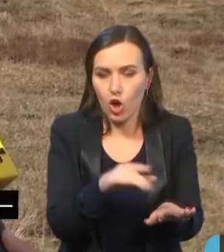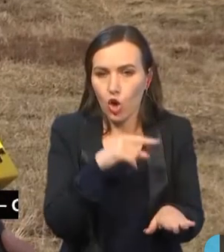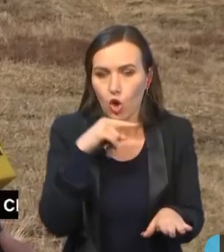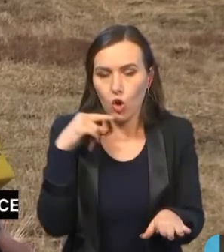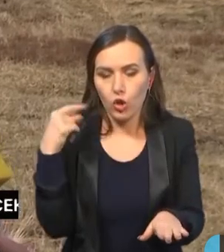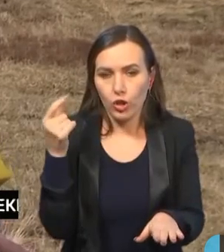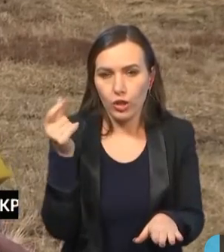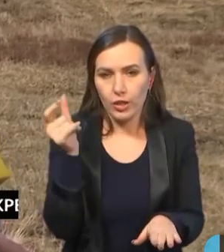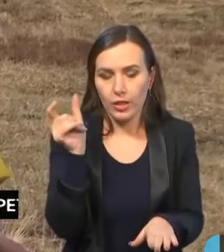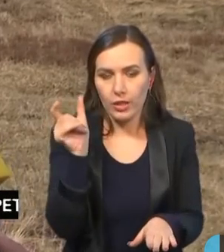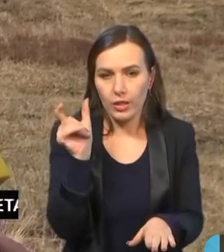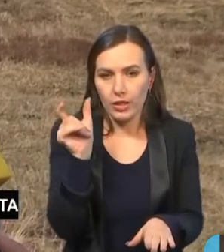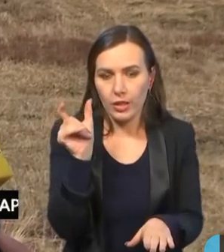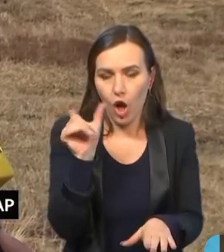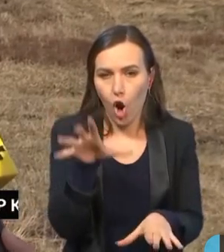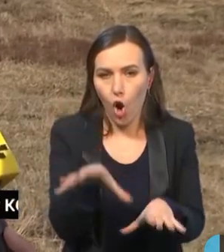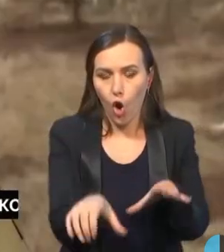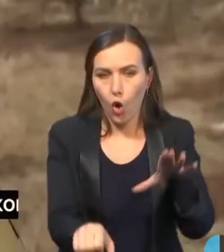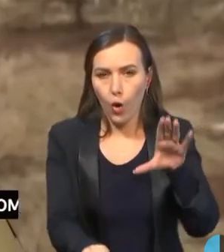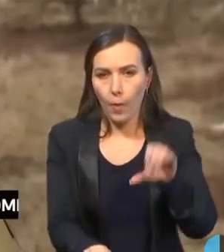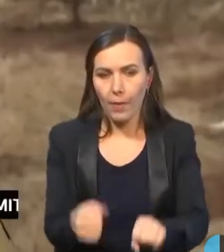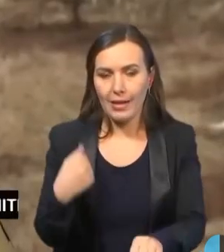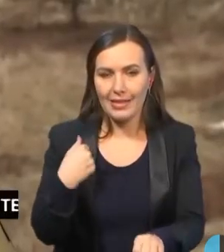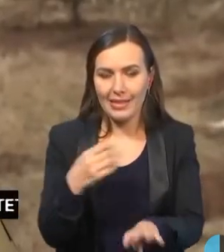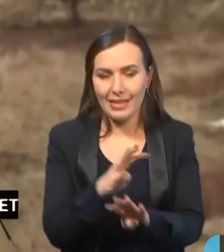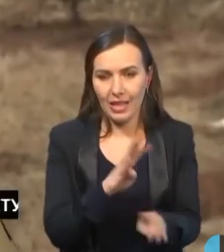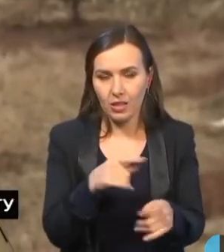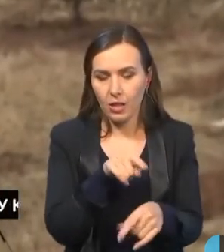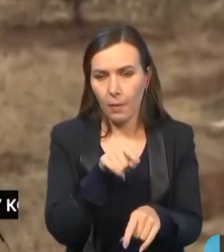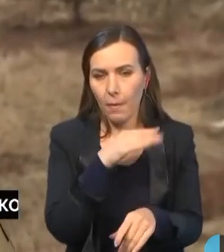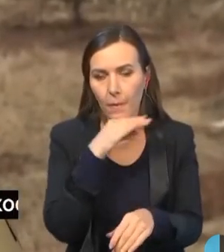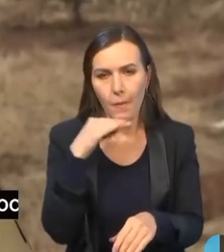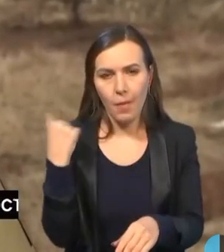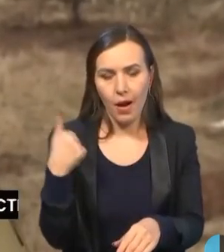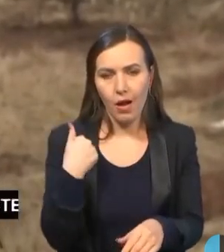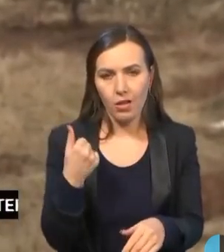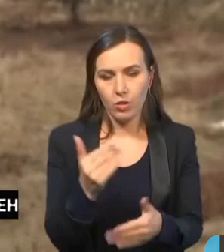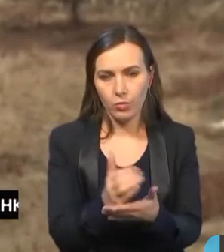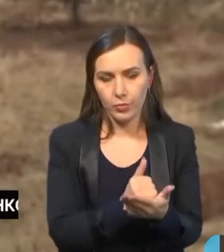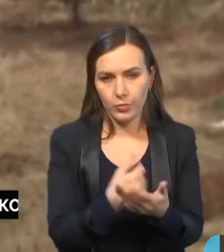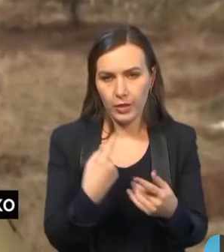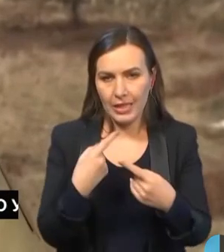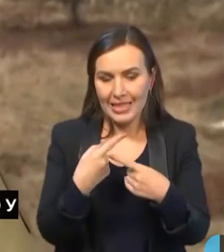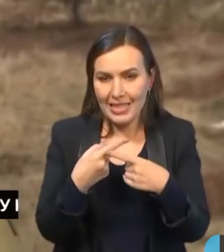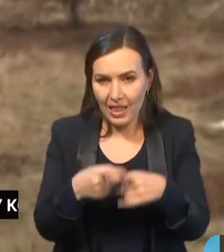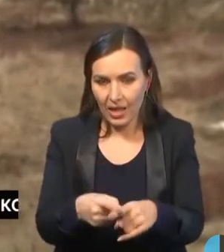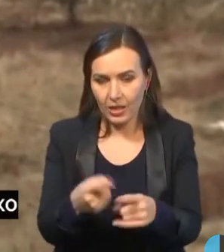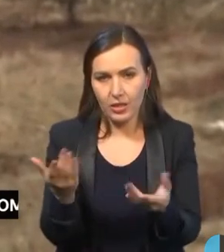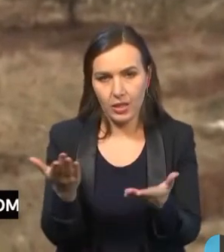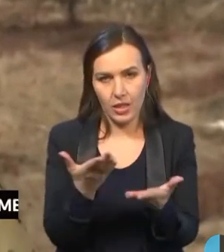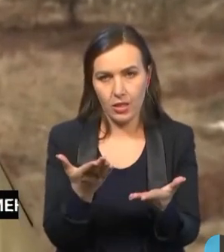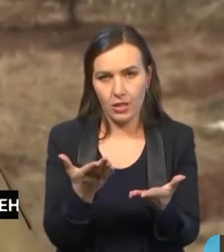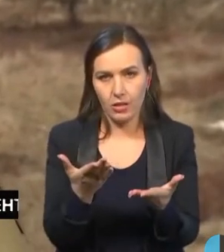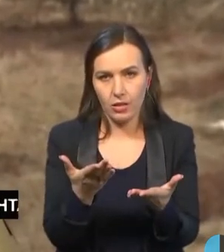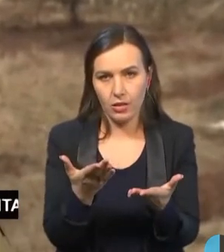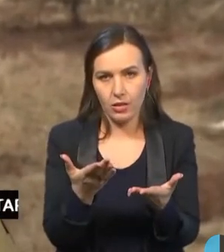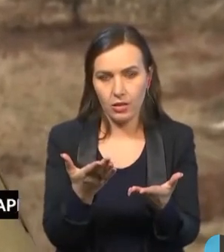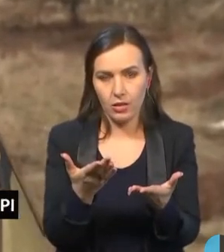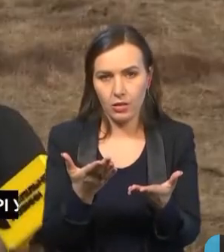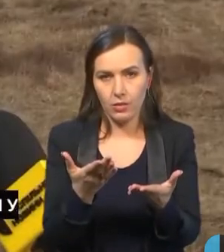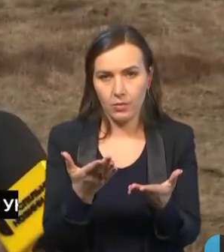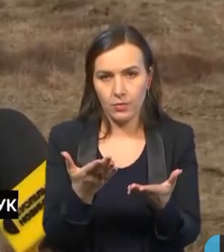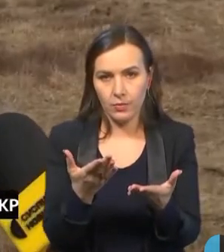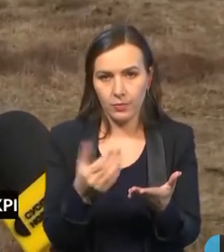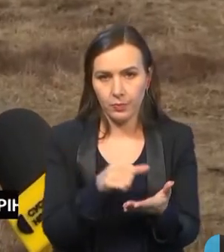російська окупаційна армія. Там багато боєприпасів інженерних, які штатно